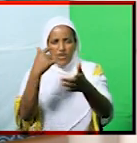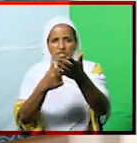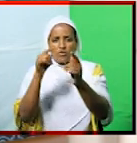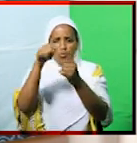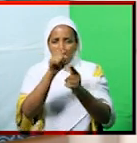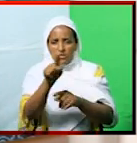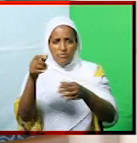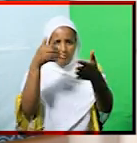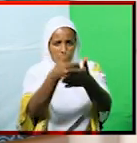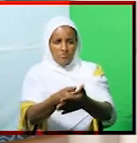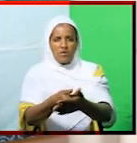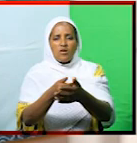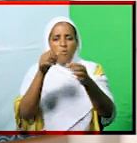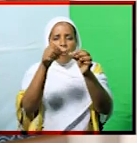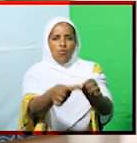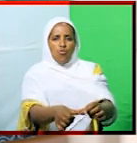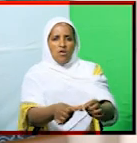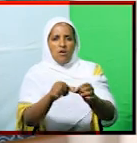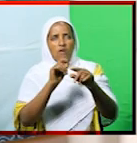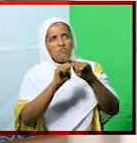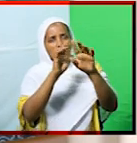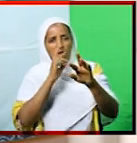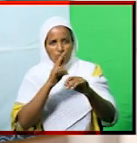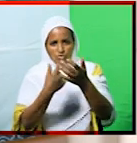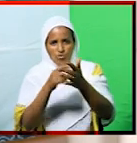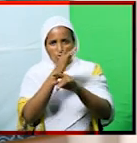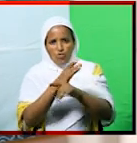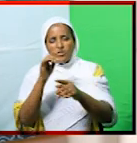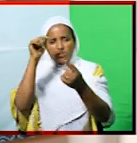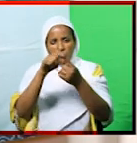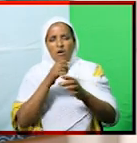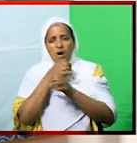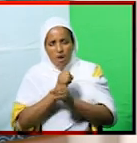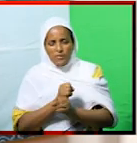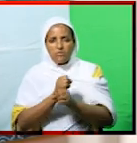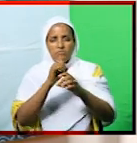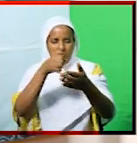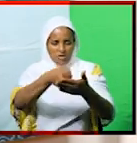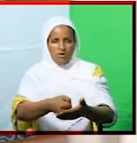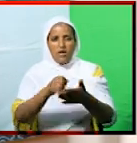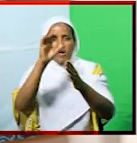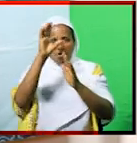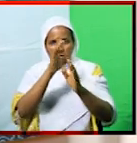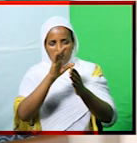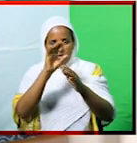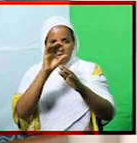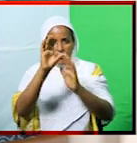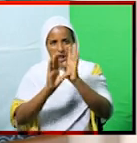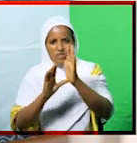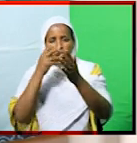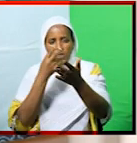ክርስቶስ ሊቀ ካህን ነው የሚለው የቅዱስ ጳውሎስም አለማ ሊቀ ካህናት እያለ ያን የሚመኩበትን እኛ ሊቀ